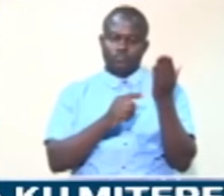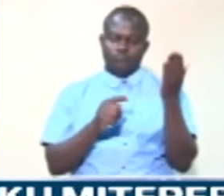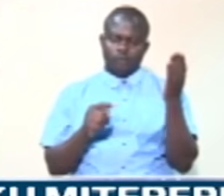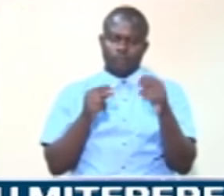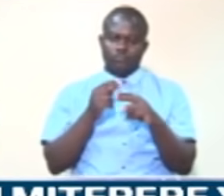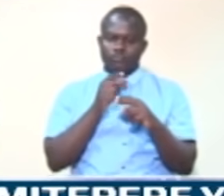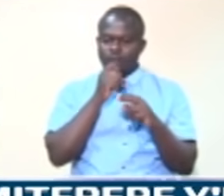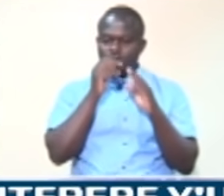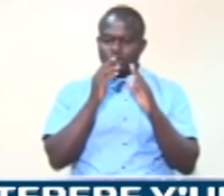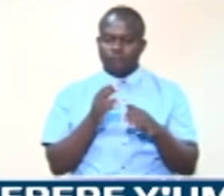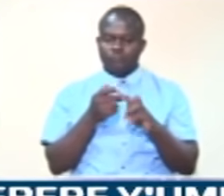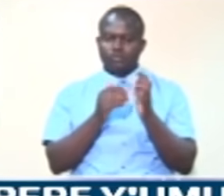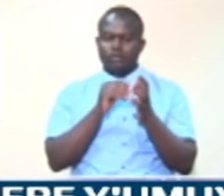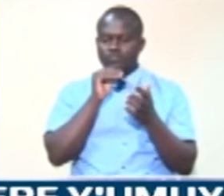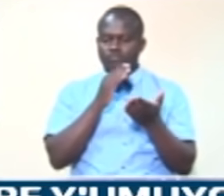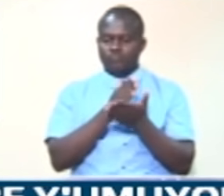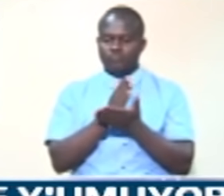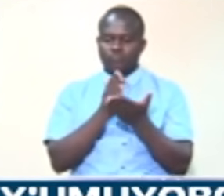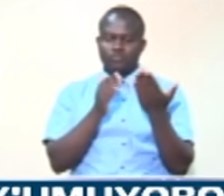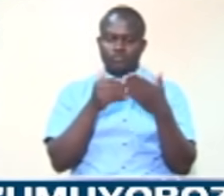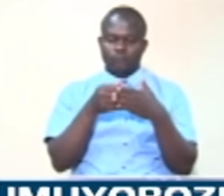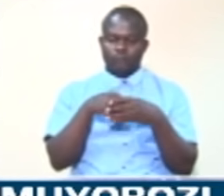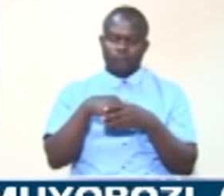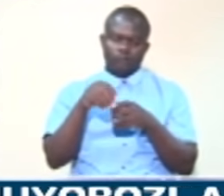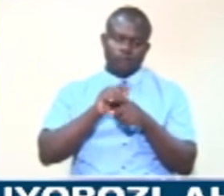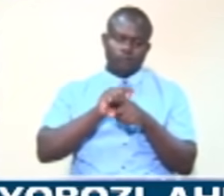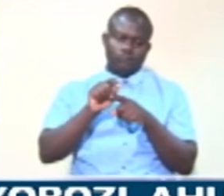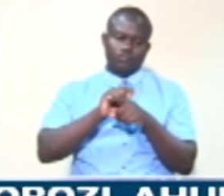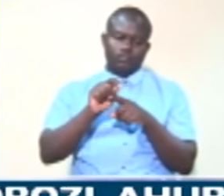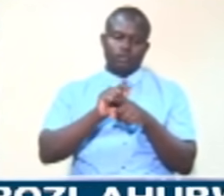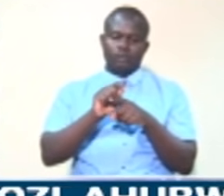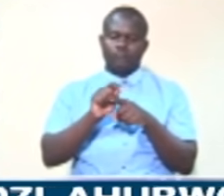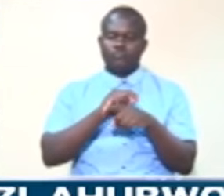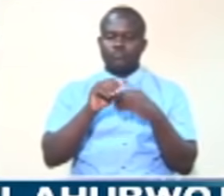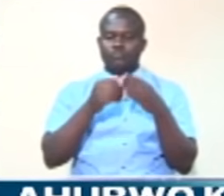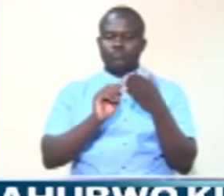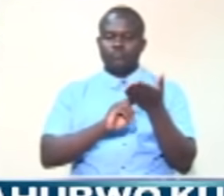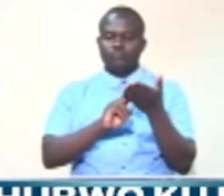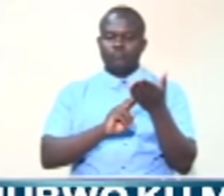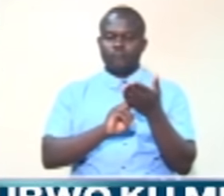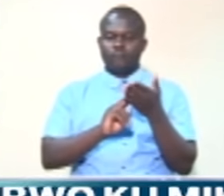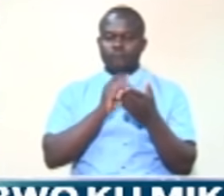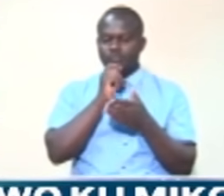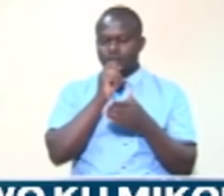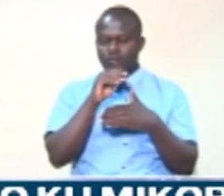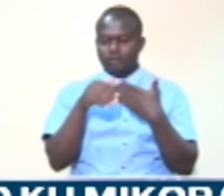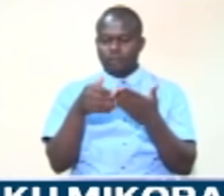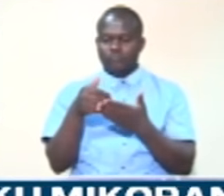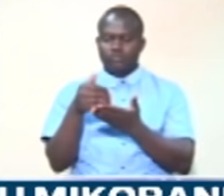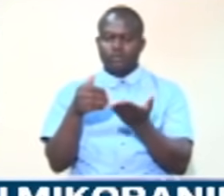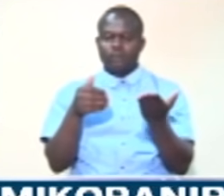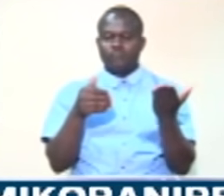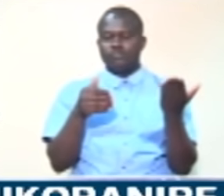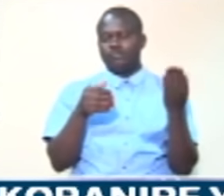bakita abanyamakuru kandi atari bo. Hari mu mahugurwa y'abanyamakuru bakoresha igifaransa mu Rwanda yatangiye kuri uyu wa kane